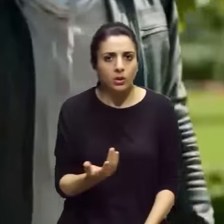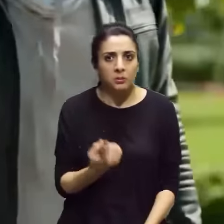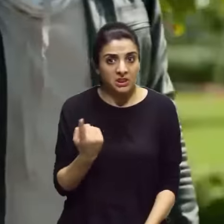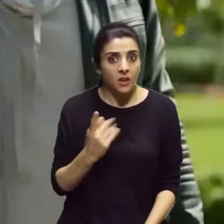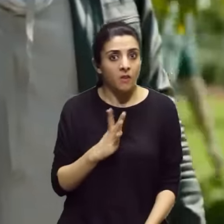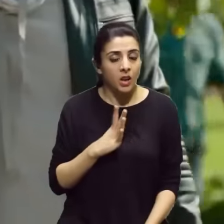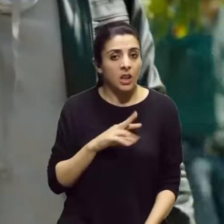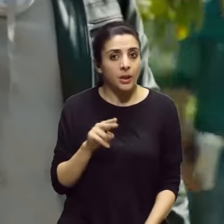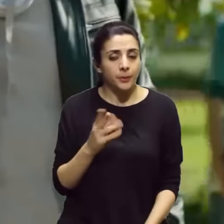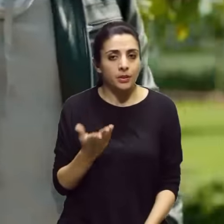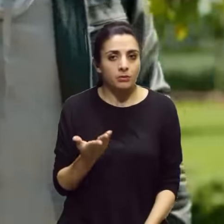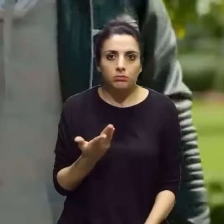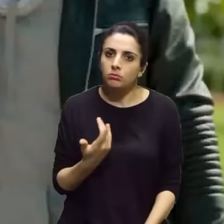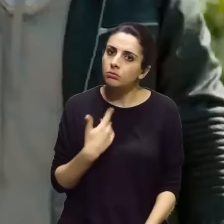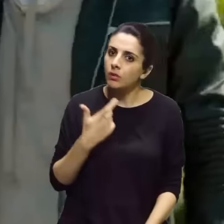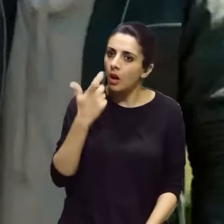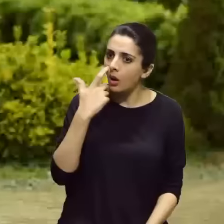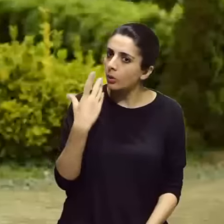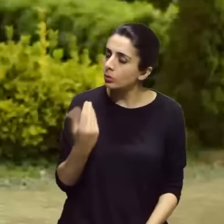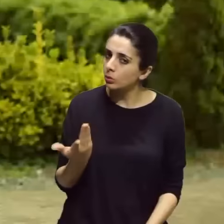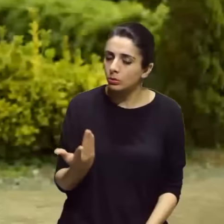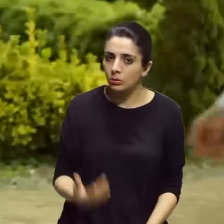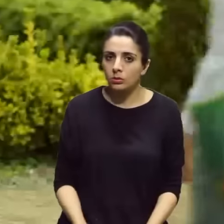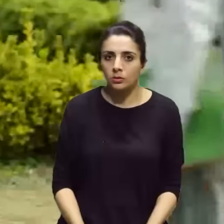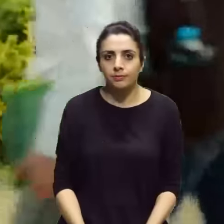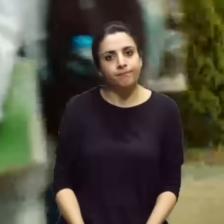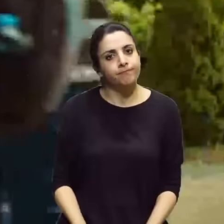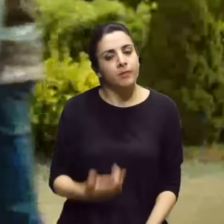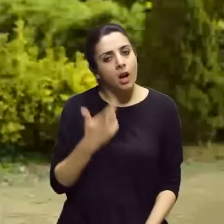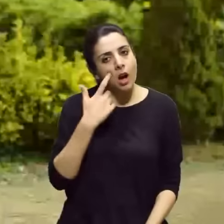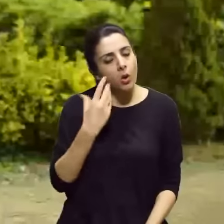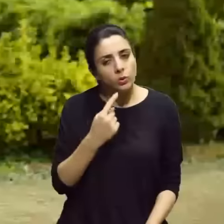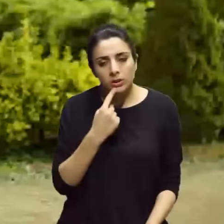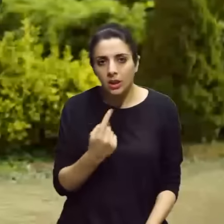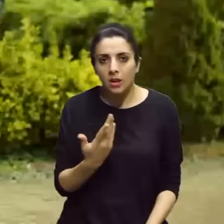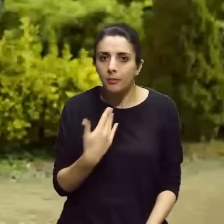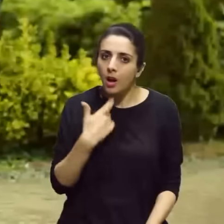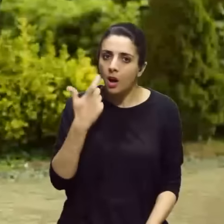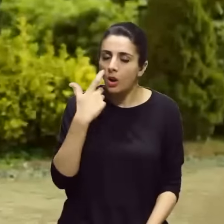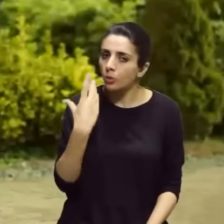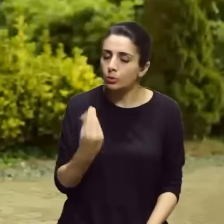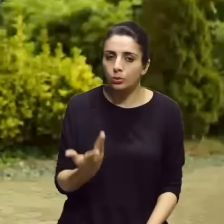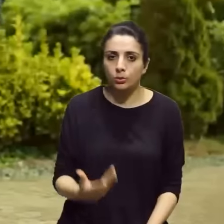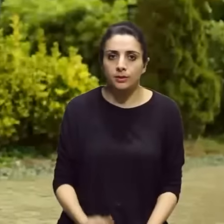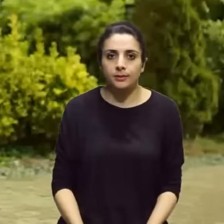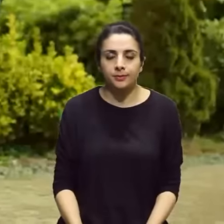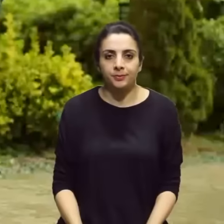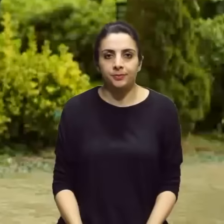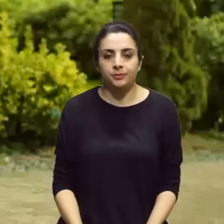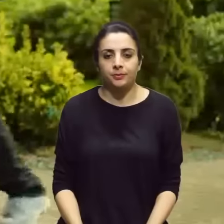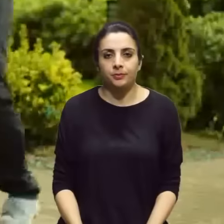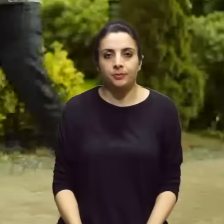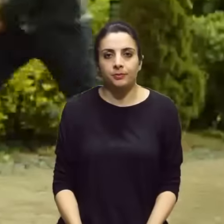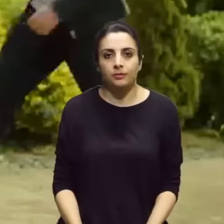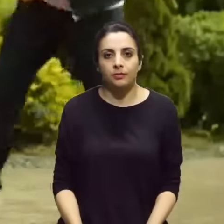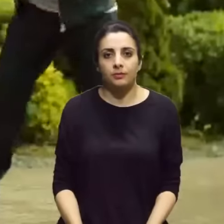ama. Hayırdır inşallah. Hayır diyelim hayır olsun ya. Hayırlısı olsun. Tarık Ahmet'e bakıp